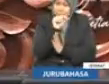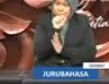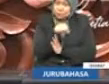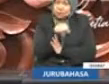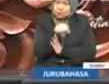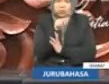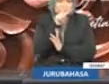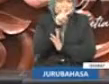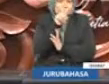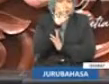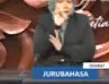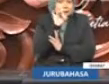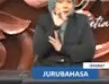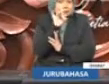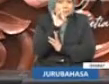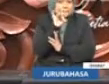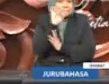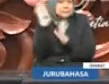terus